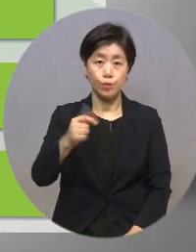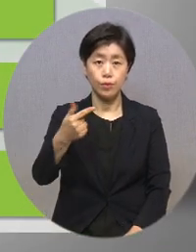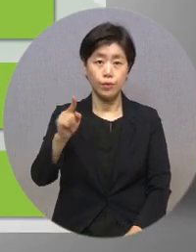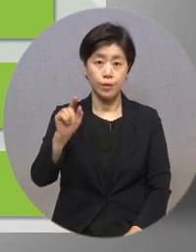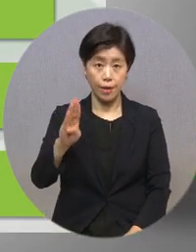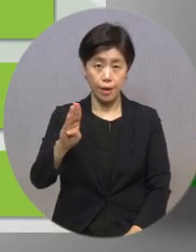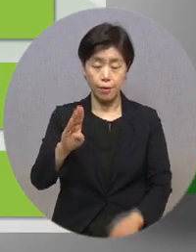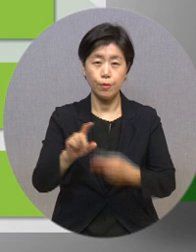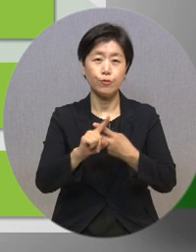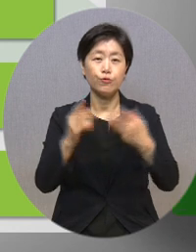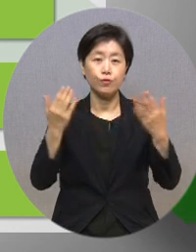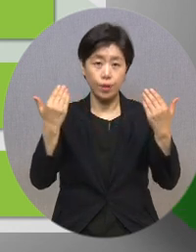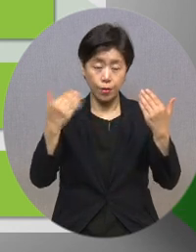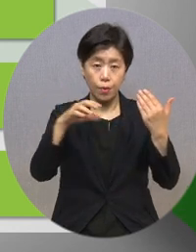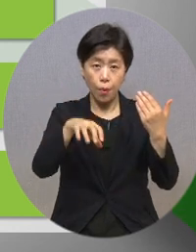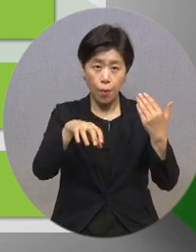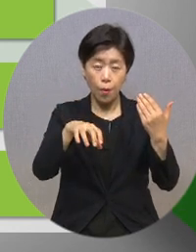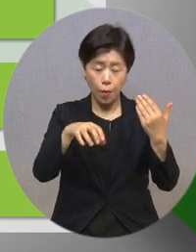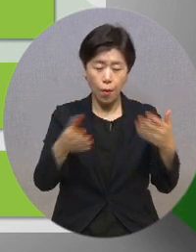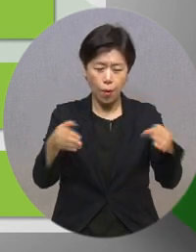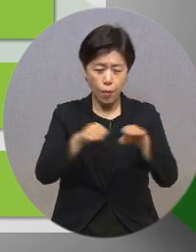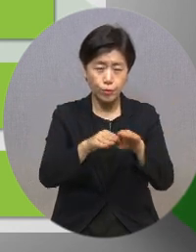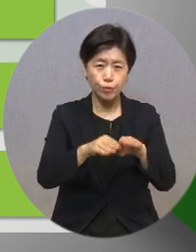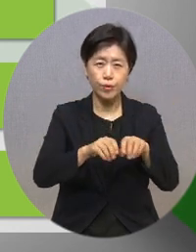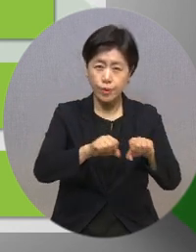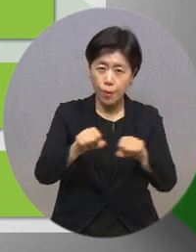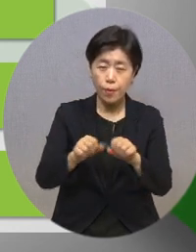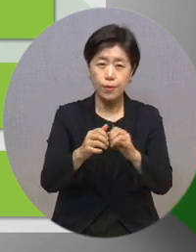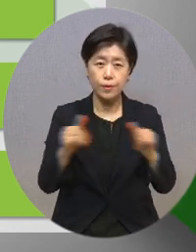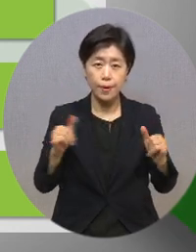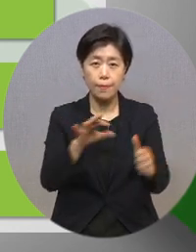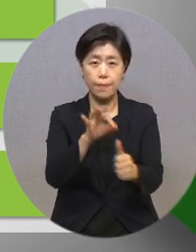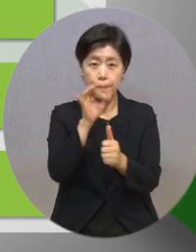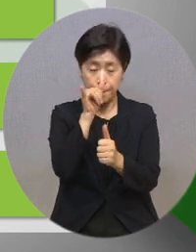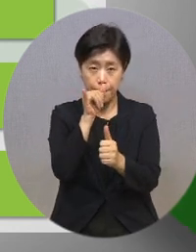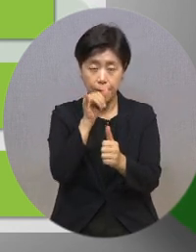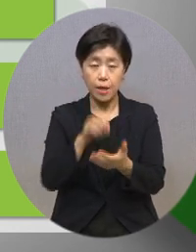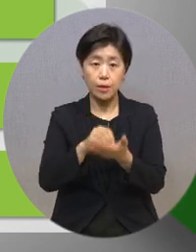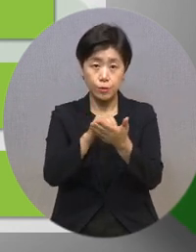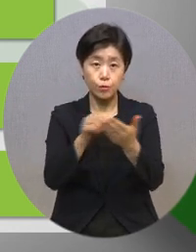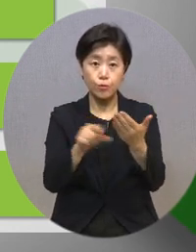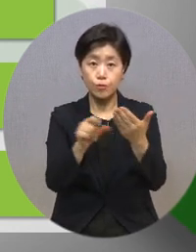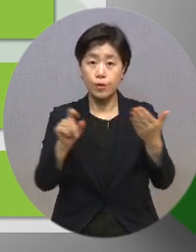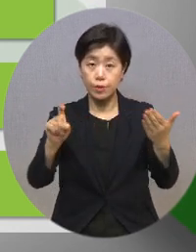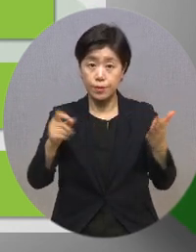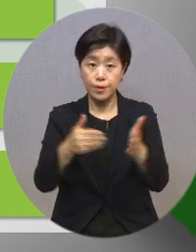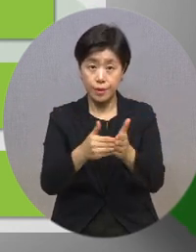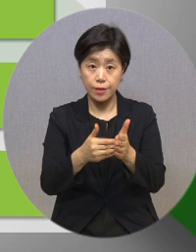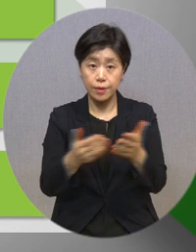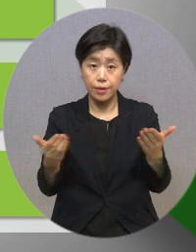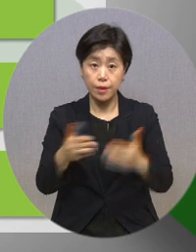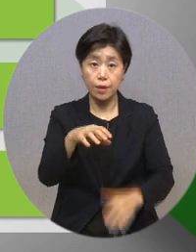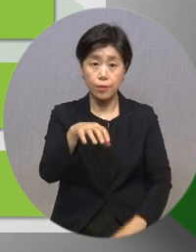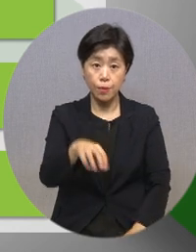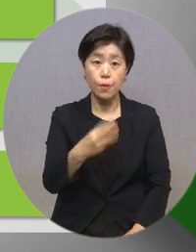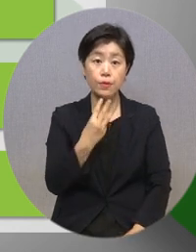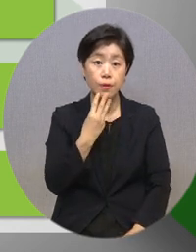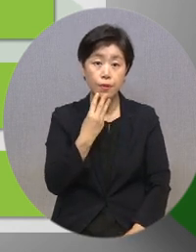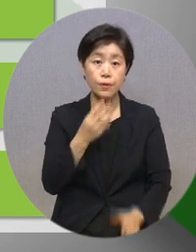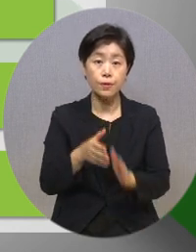풍납중학교에서 환경미화원을 모집합니다. 접수 마감일은 9월 10일까지며 근무지는 서울시